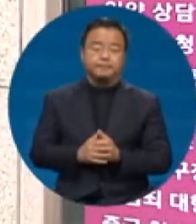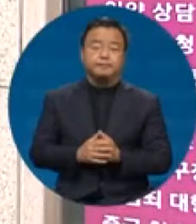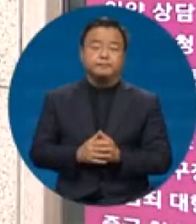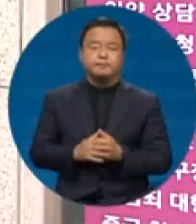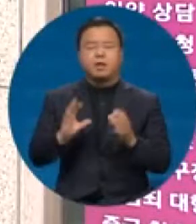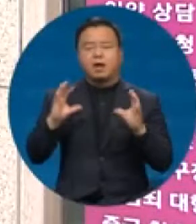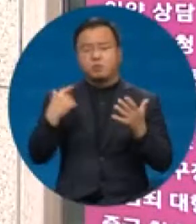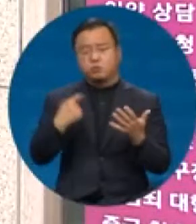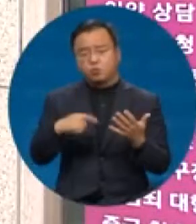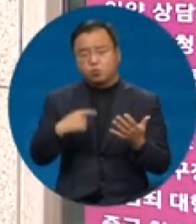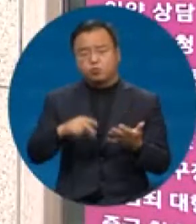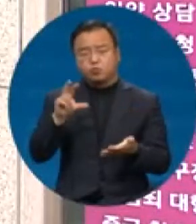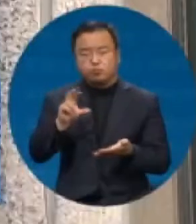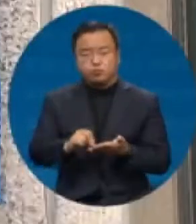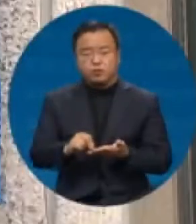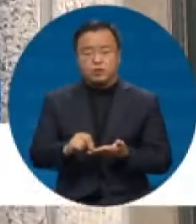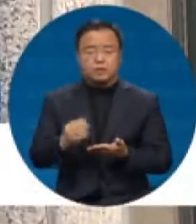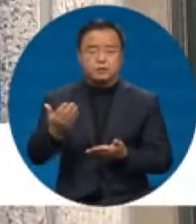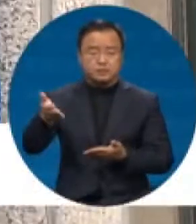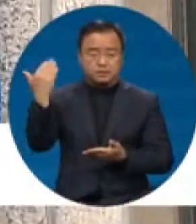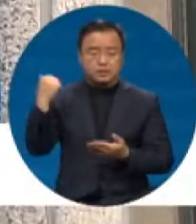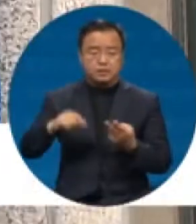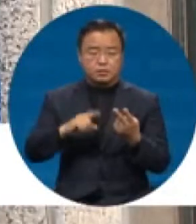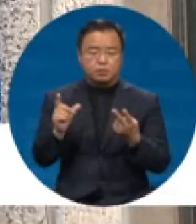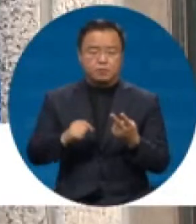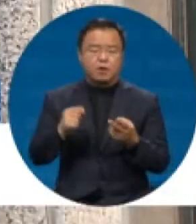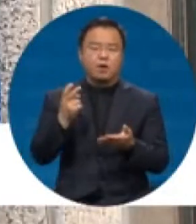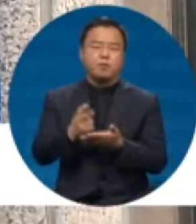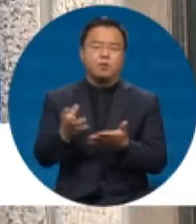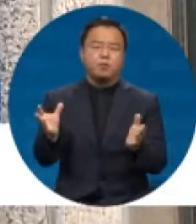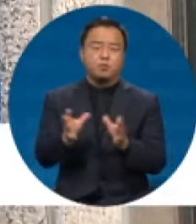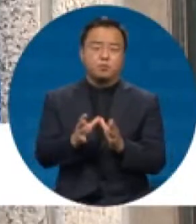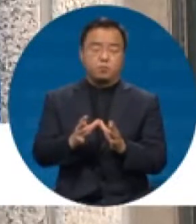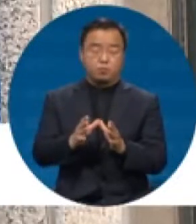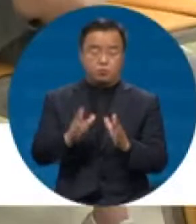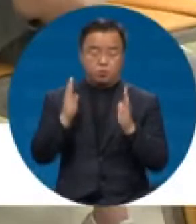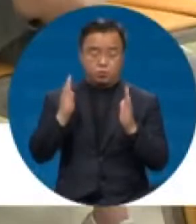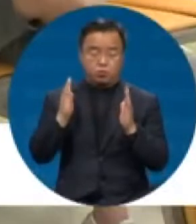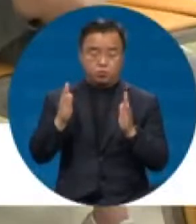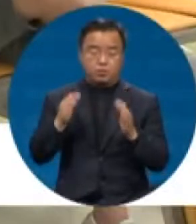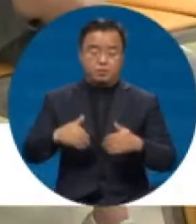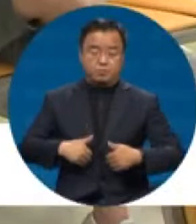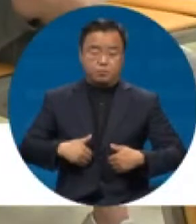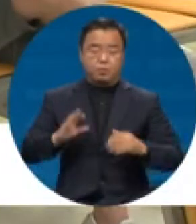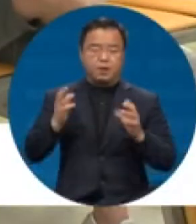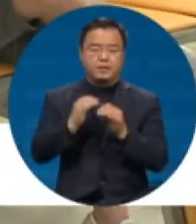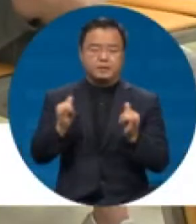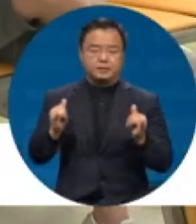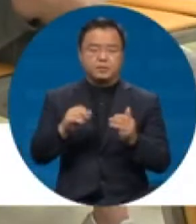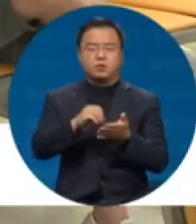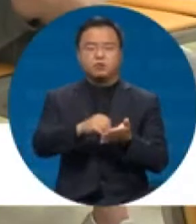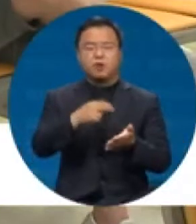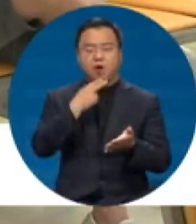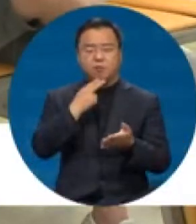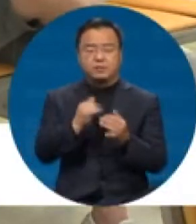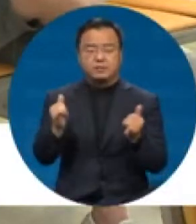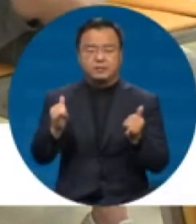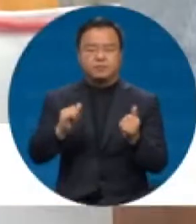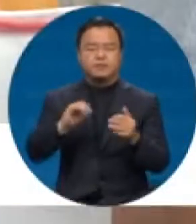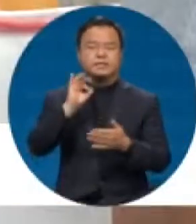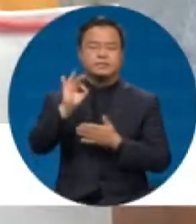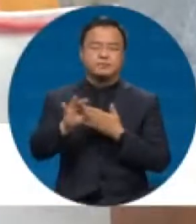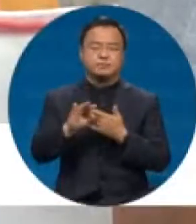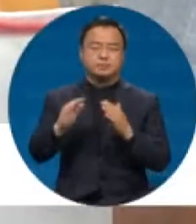교육이 문젠데 지난 2월 법무부가 학령기 어린이의 경우 미등록 외국인 이라도 일시적으로 체류자격을 주도록 허용하면서